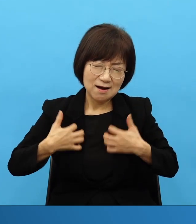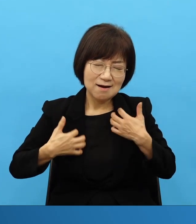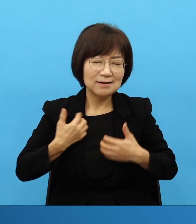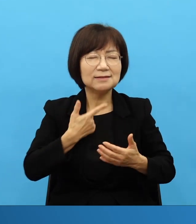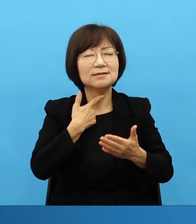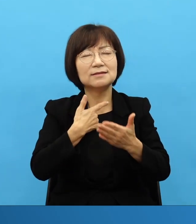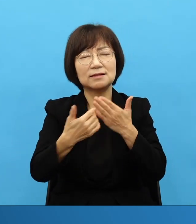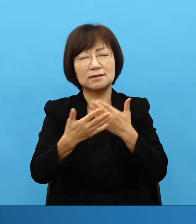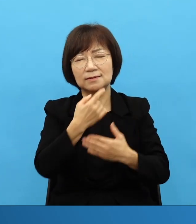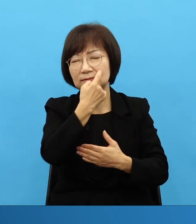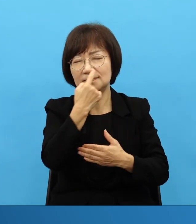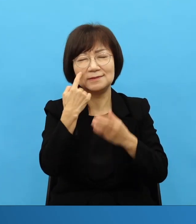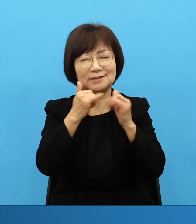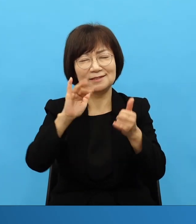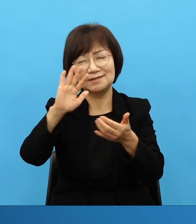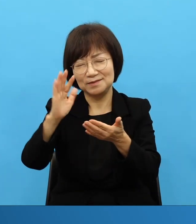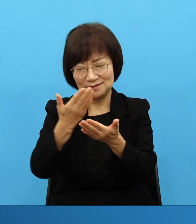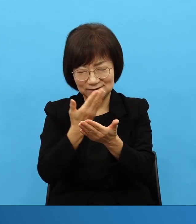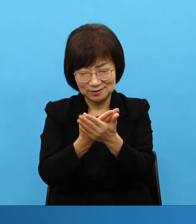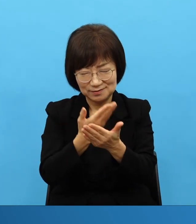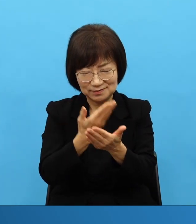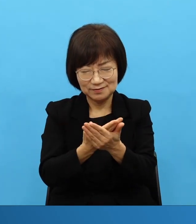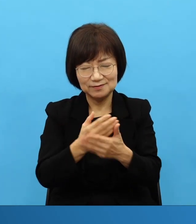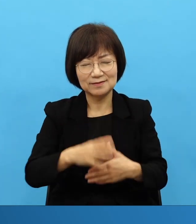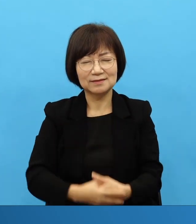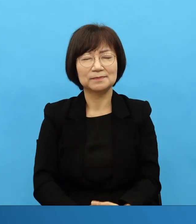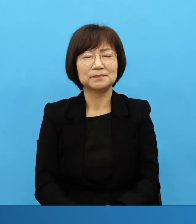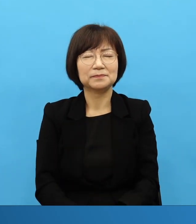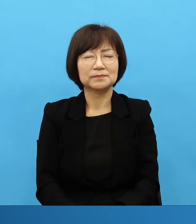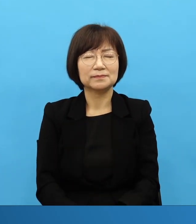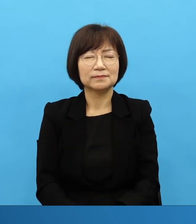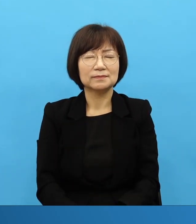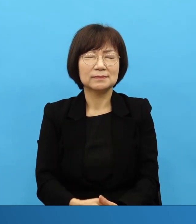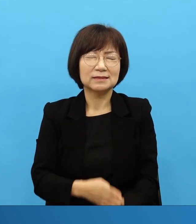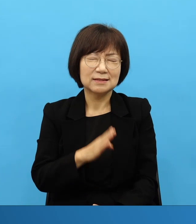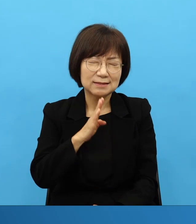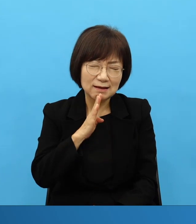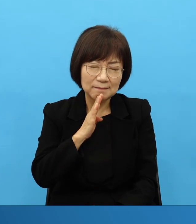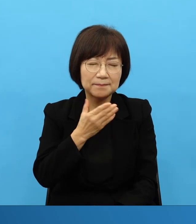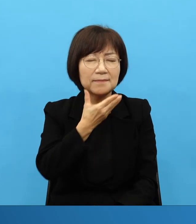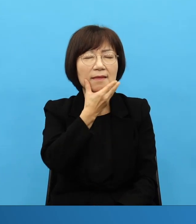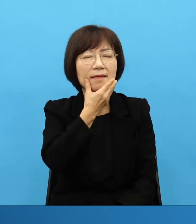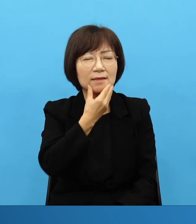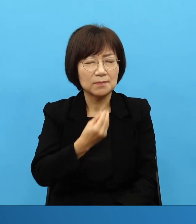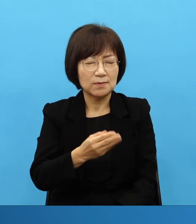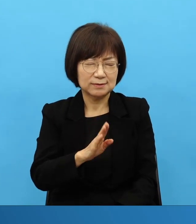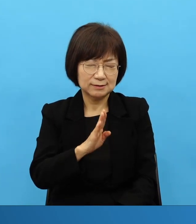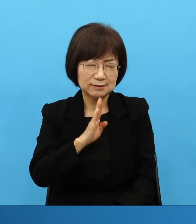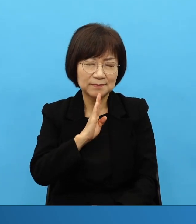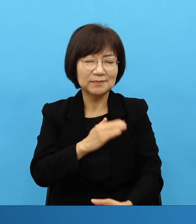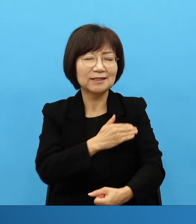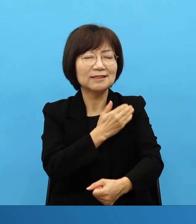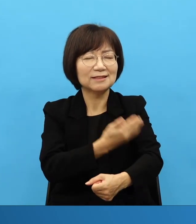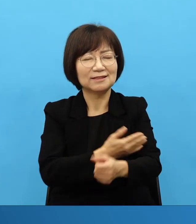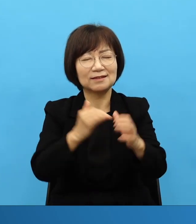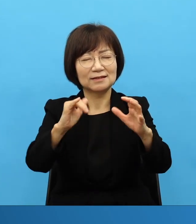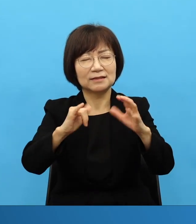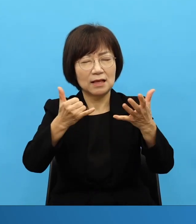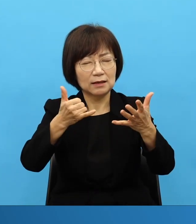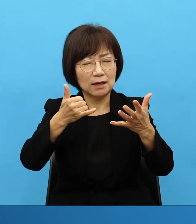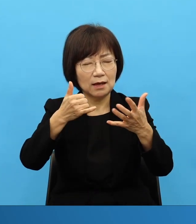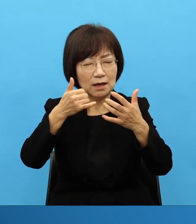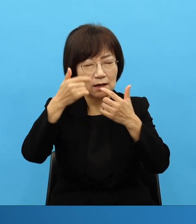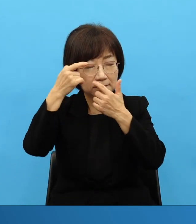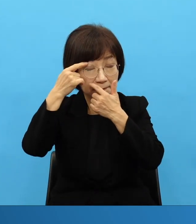up as your witnesses to enjoy the power of the throne. 참된 행복, 참된 능력의 세계를 보게 해 주옵소서. Allow us to be able to see